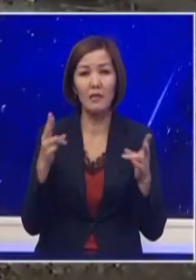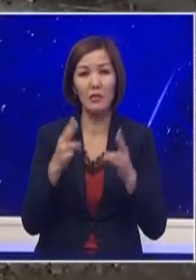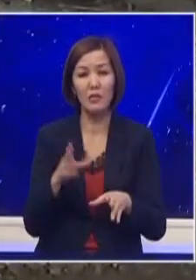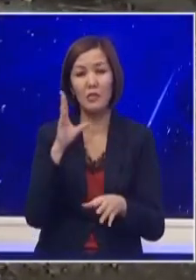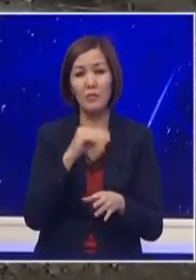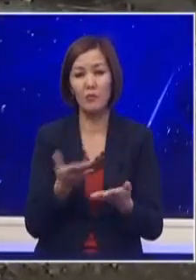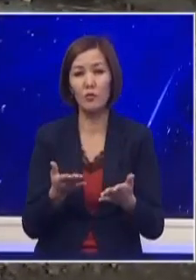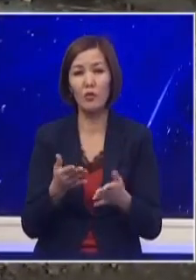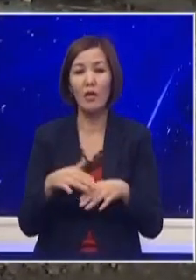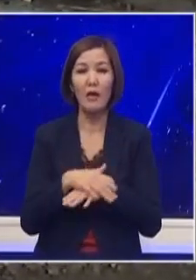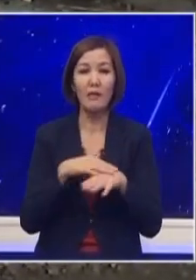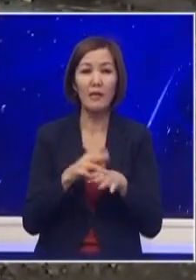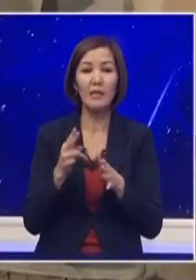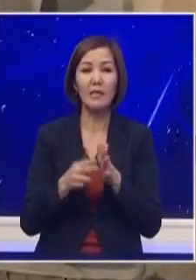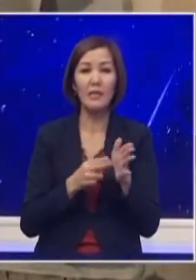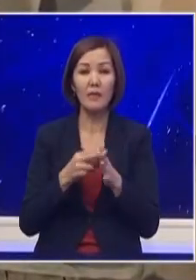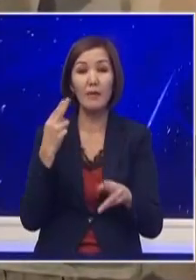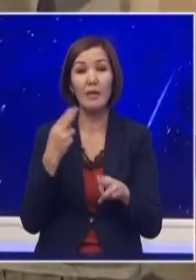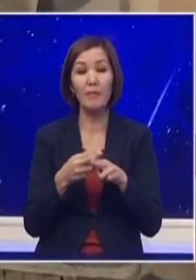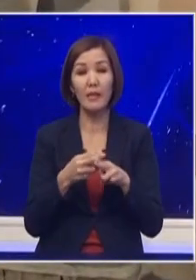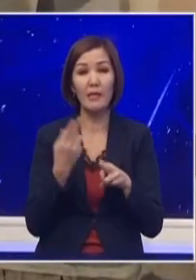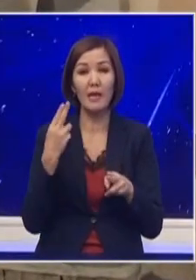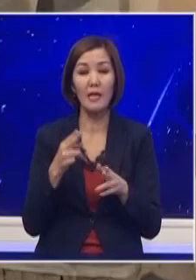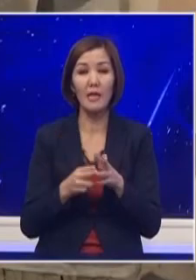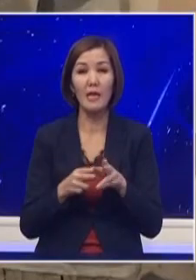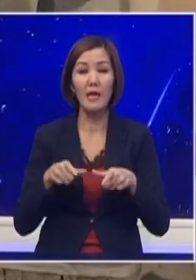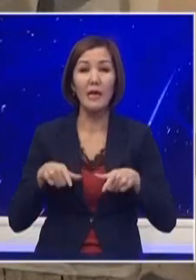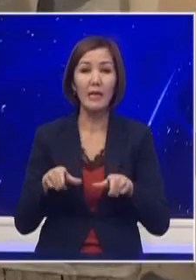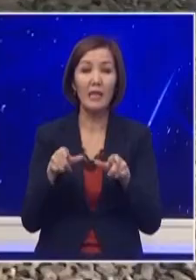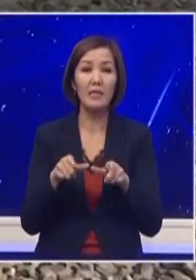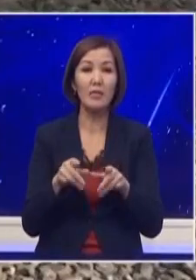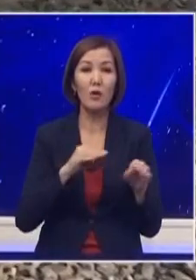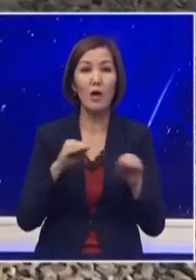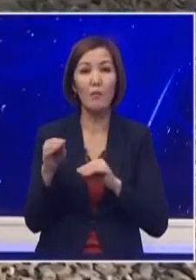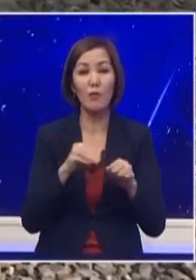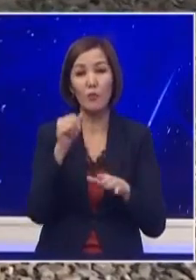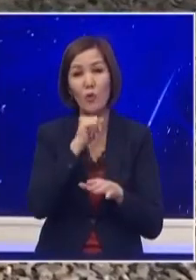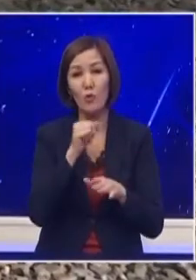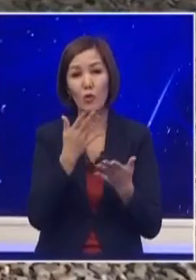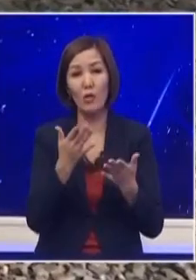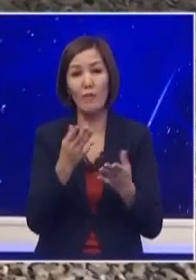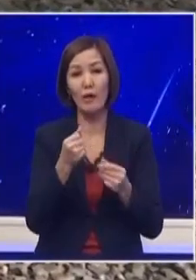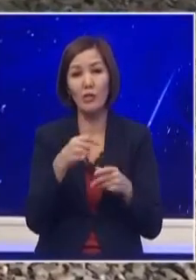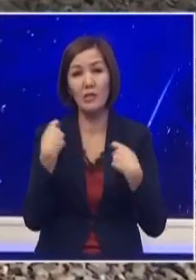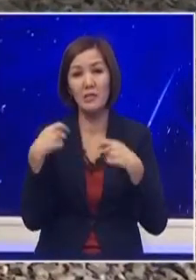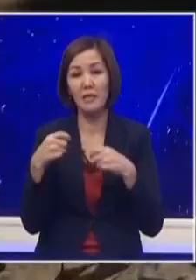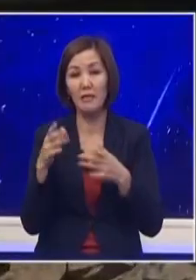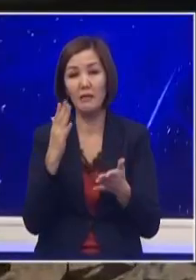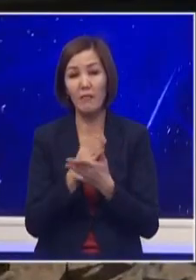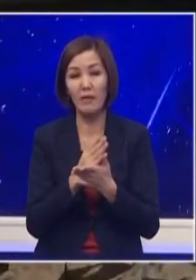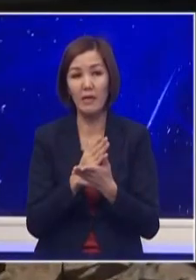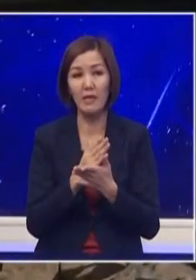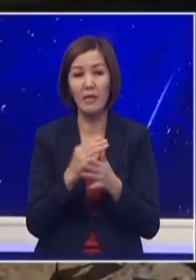кетсек, нарықта қара темірдің бағасы қымбаттағалы, релістің құралы жабдықтарын ұрлап, арам ақшаға құныққандар да